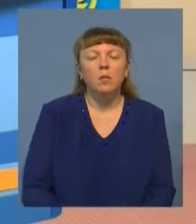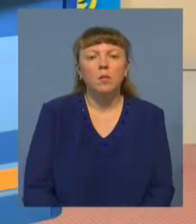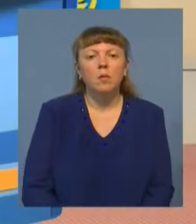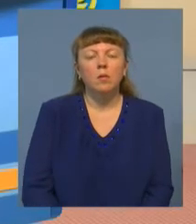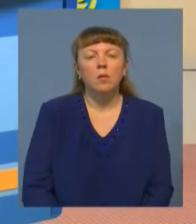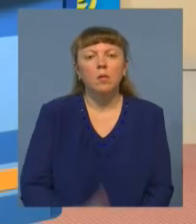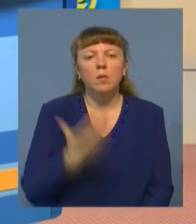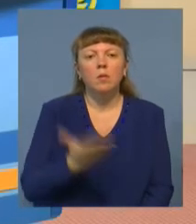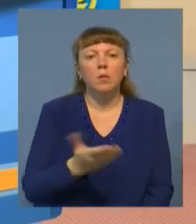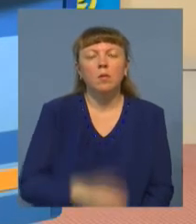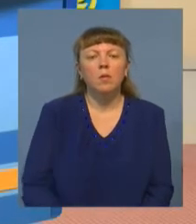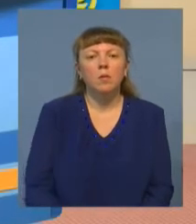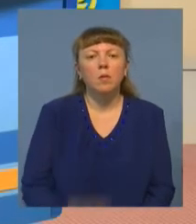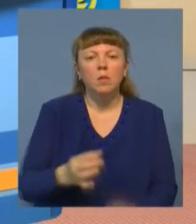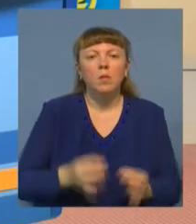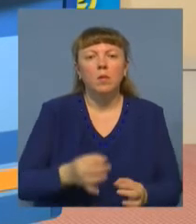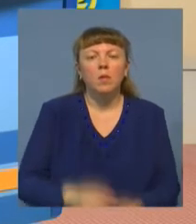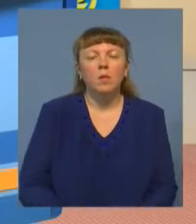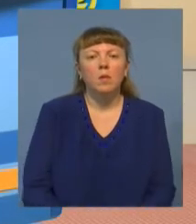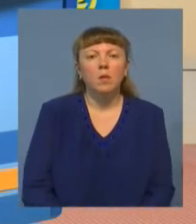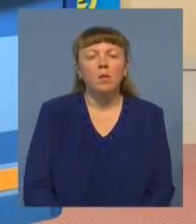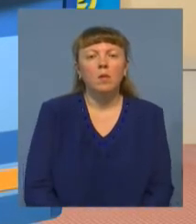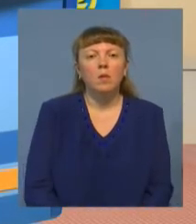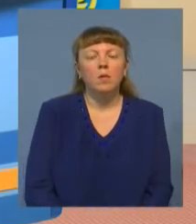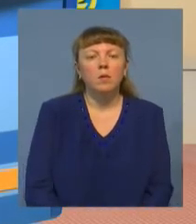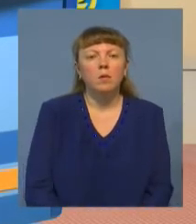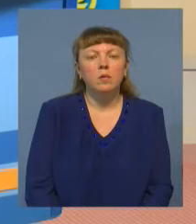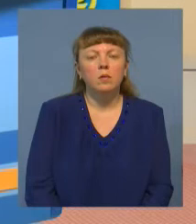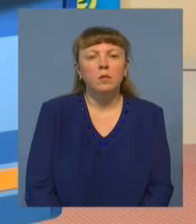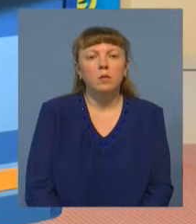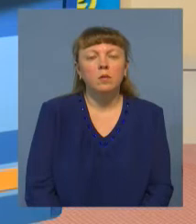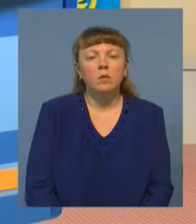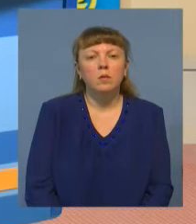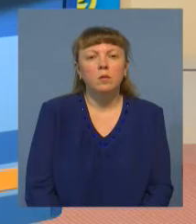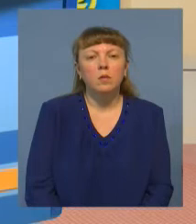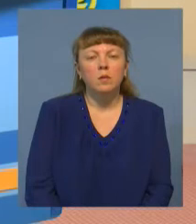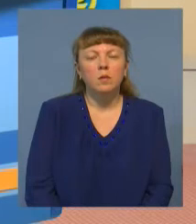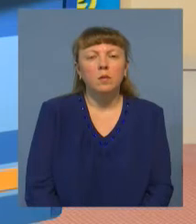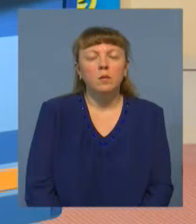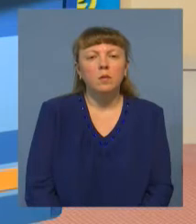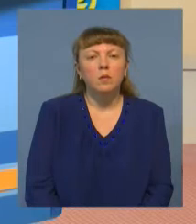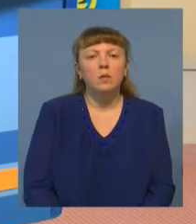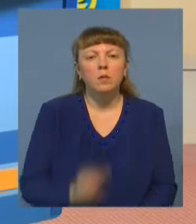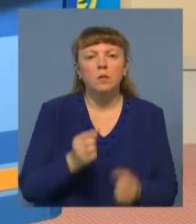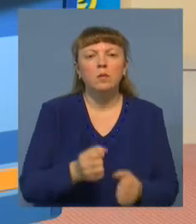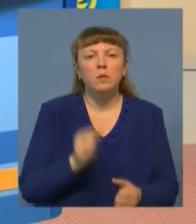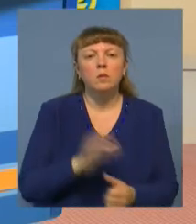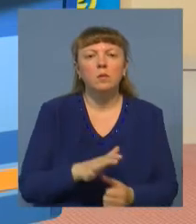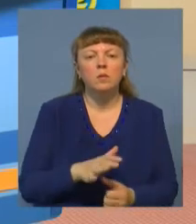вот обращение допустимо в суд. А в каких случаях все-таки требования установления факта